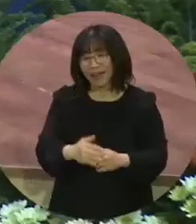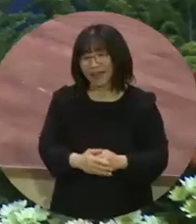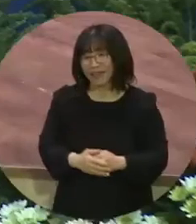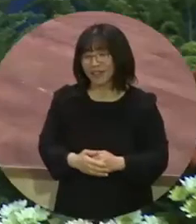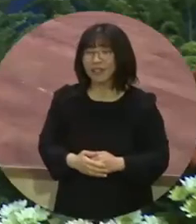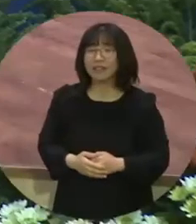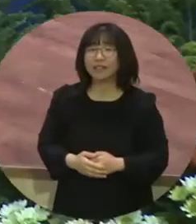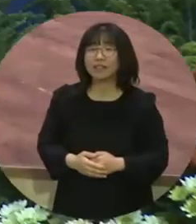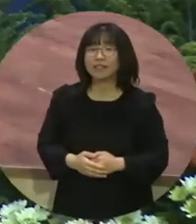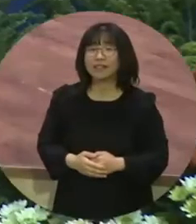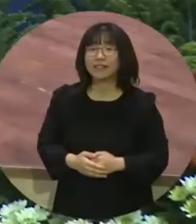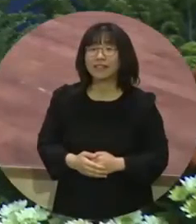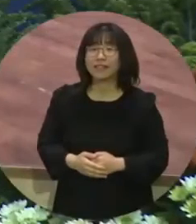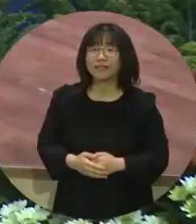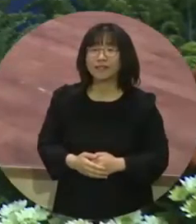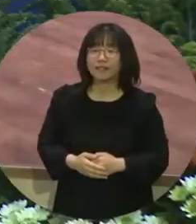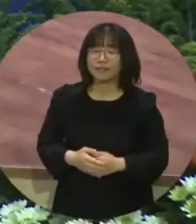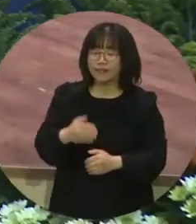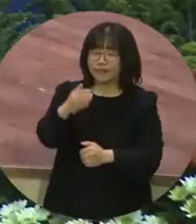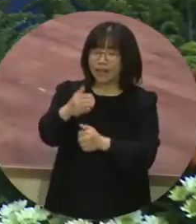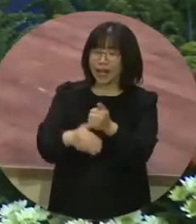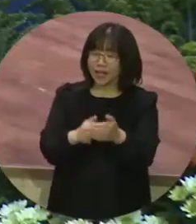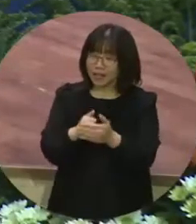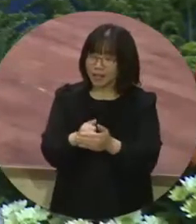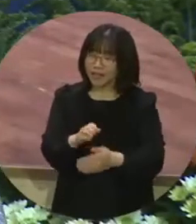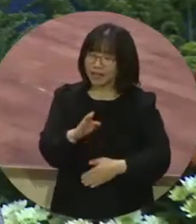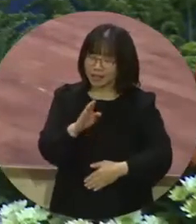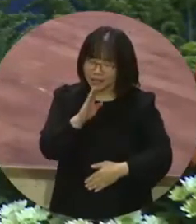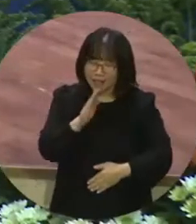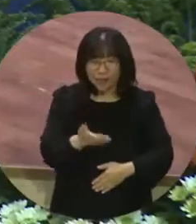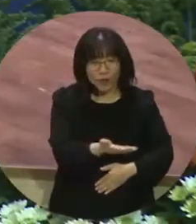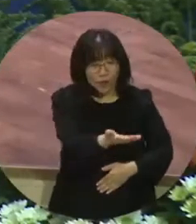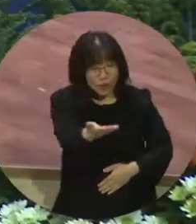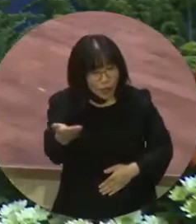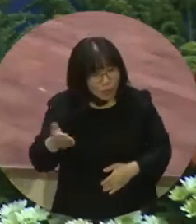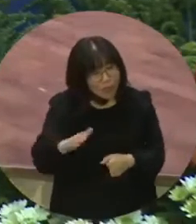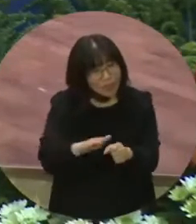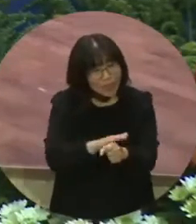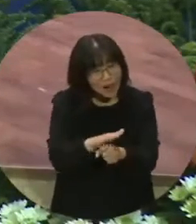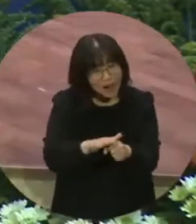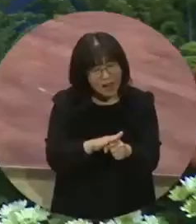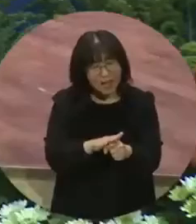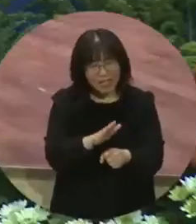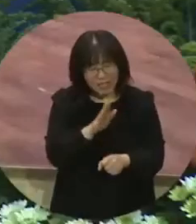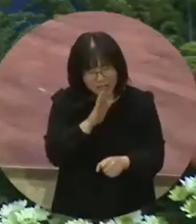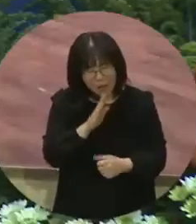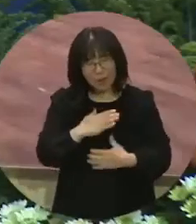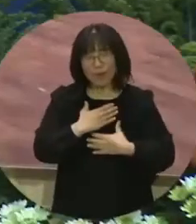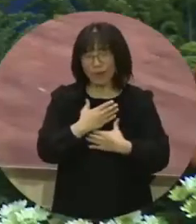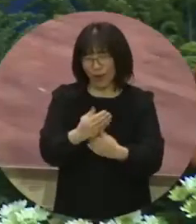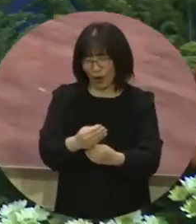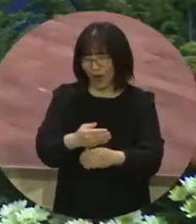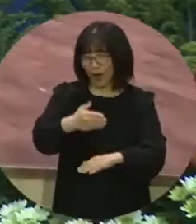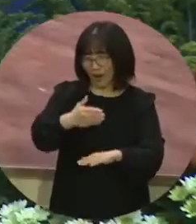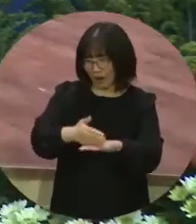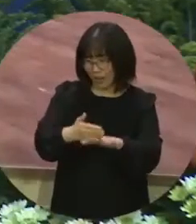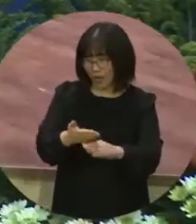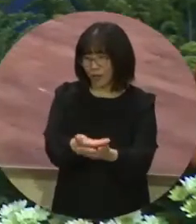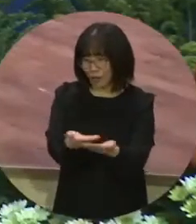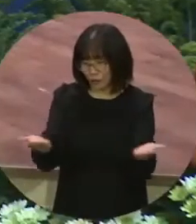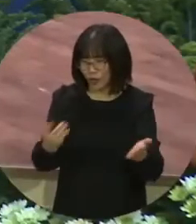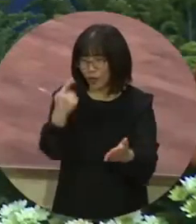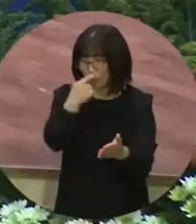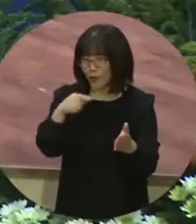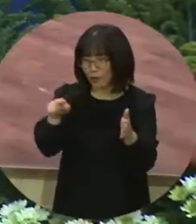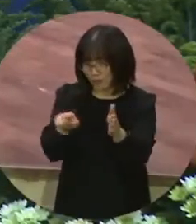웃음이 넘쳐요. 정말로 하나님께서 여러분에게 정말로 참 평안, 참 감사를 여러분 주실 줄